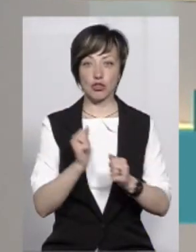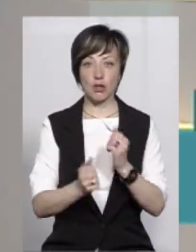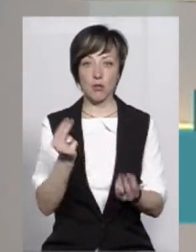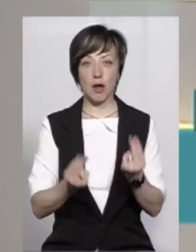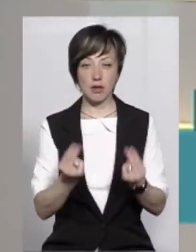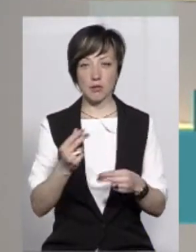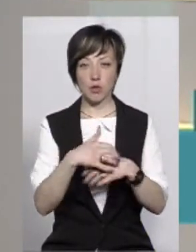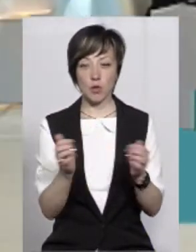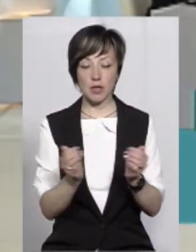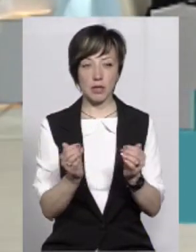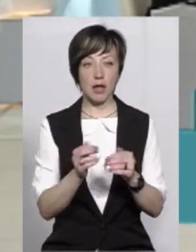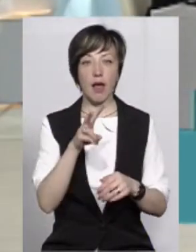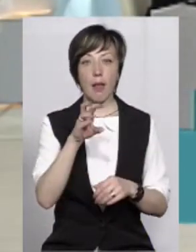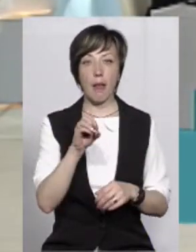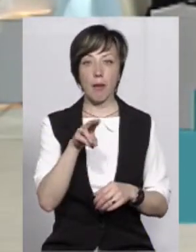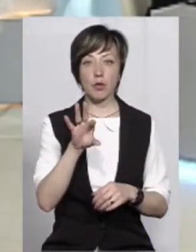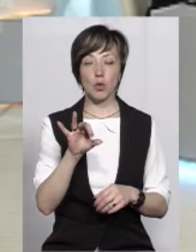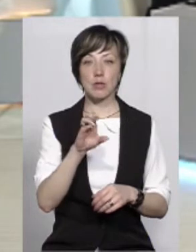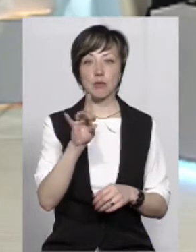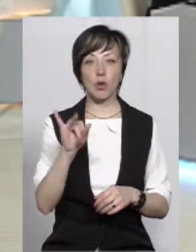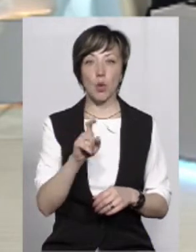часто бавляться з котенятами. Лептоспіроз,